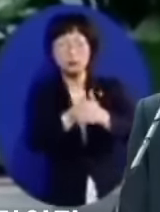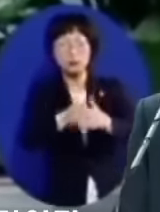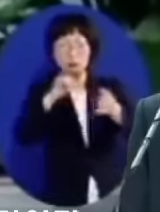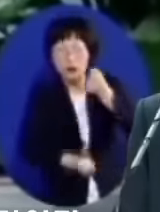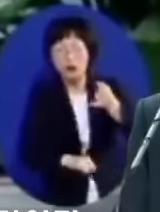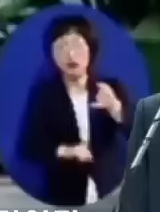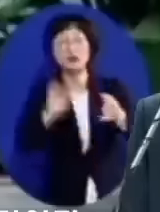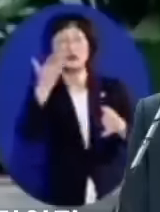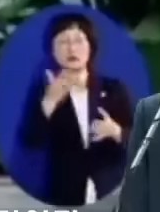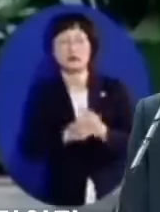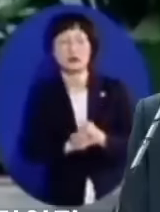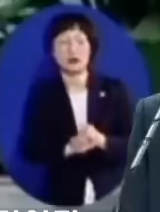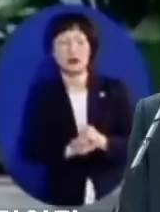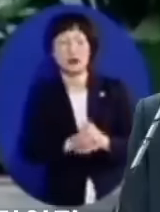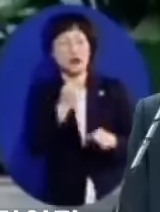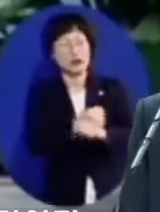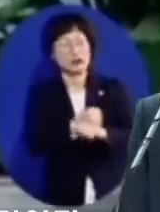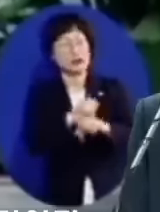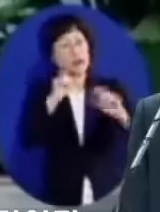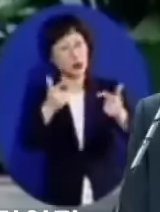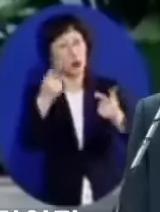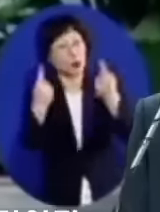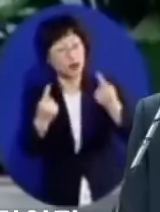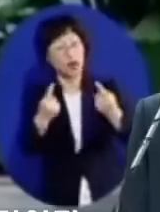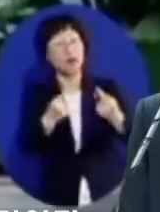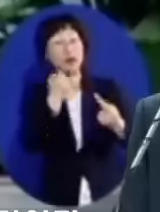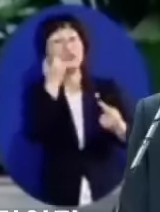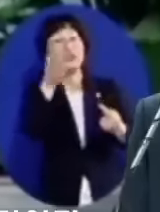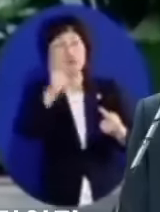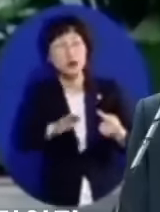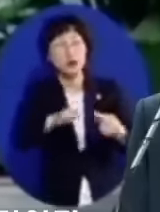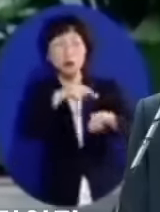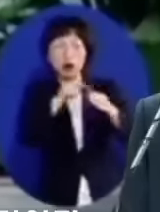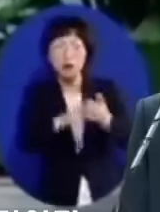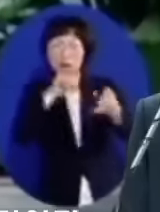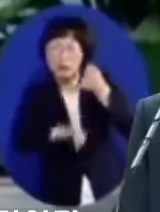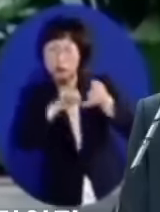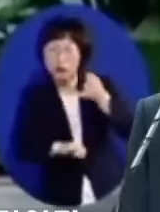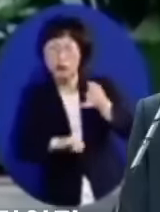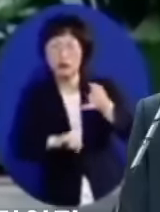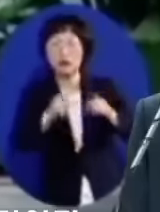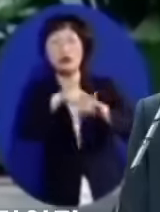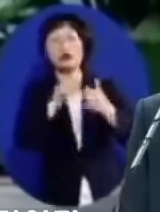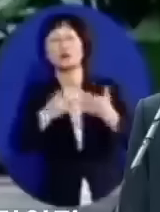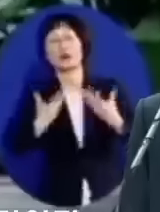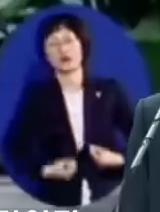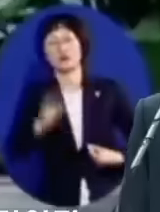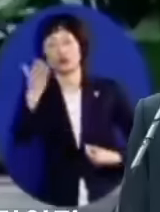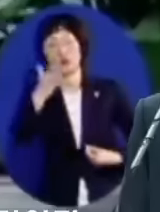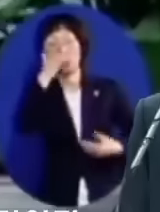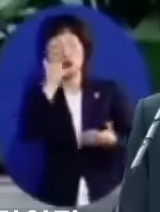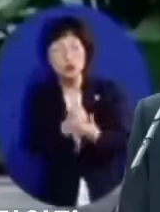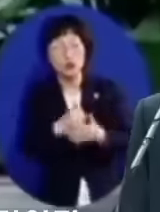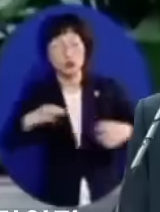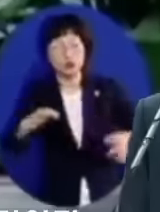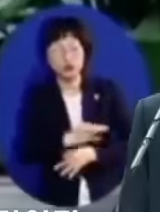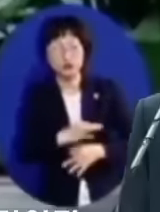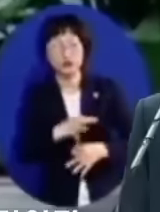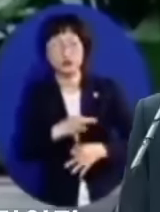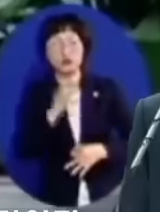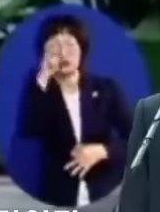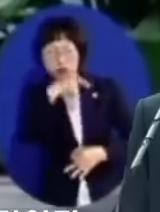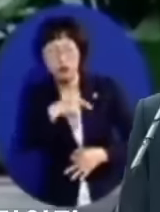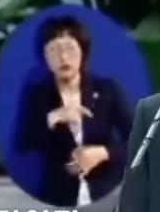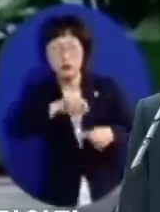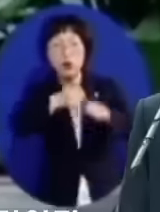깨어지는 것입니다. 안 하는 것보다는 낫지만은 그러나 자꾸 깨어지면 낙심하는 것입니다. 우리가 죄를 짓고 불의하고 추악하고 버림을